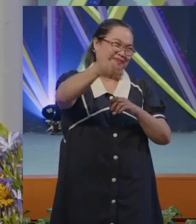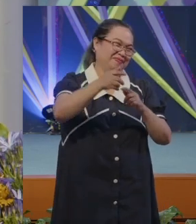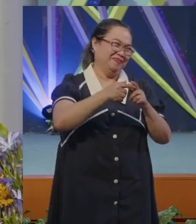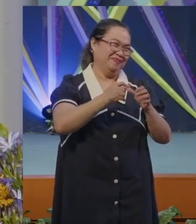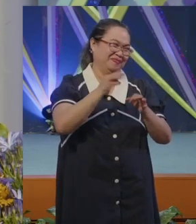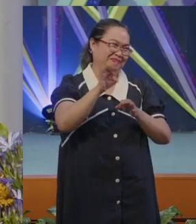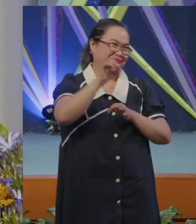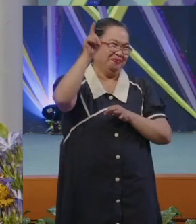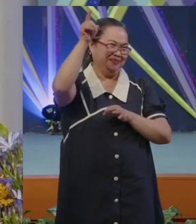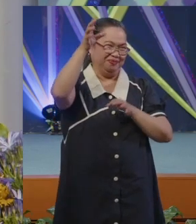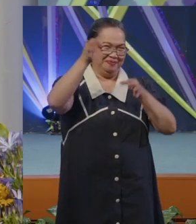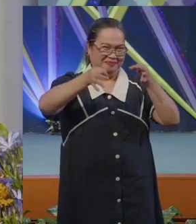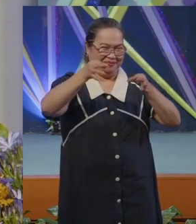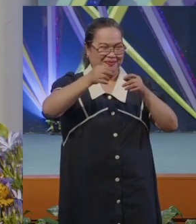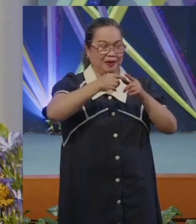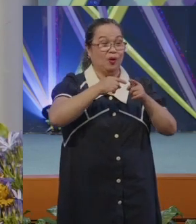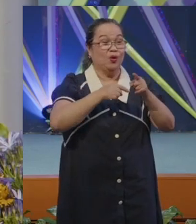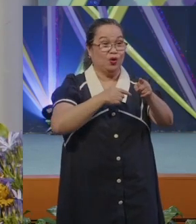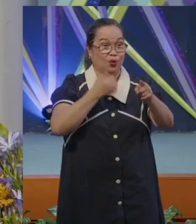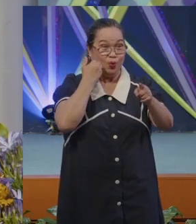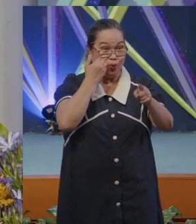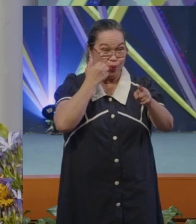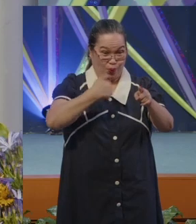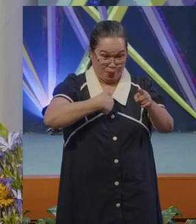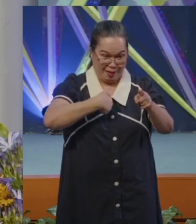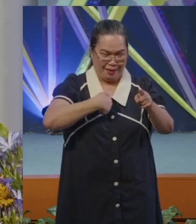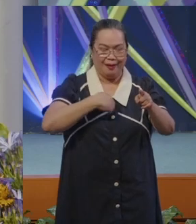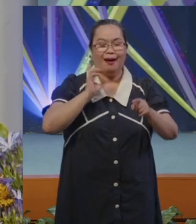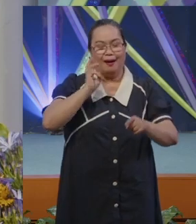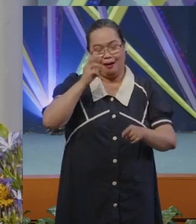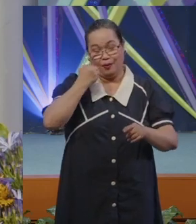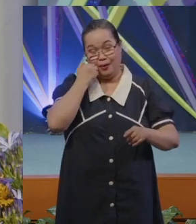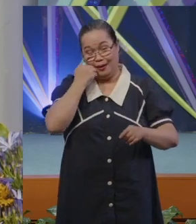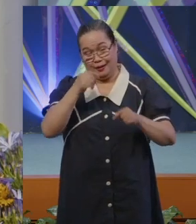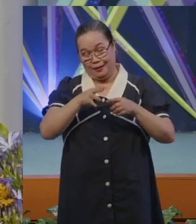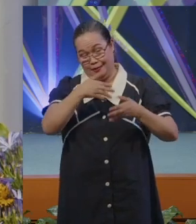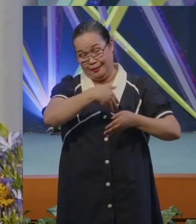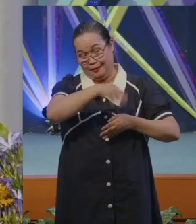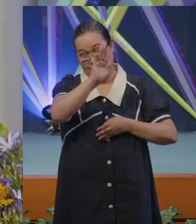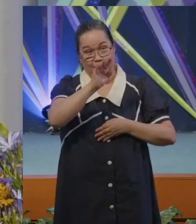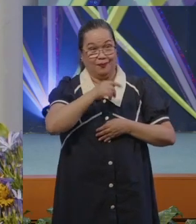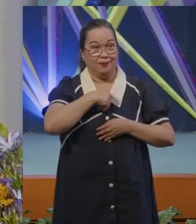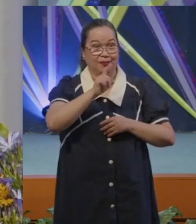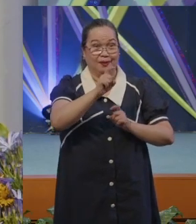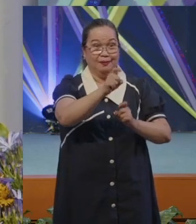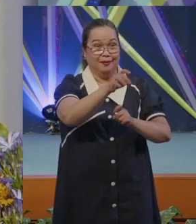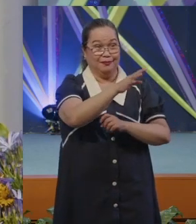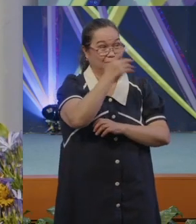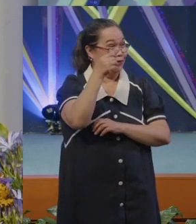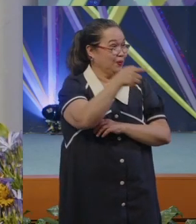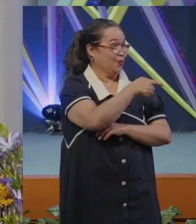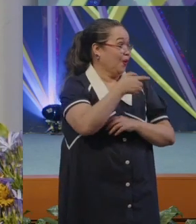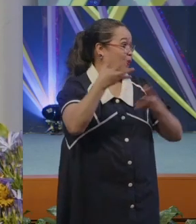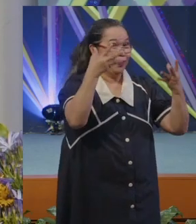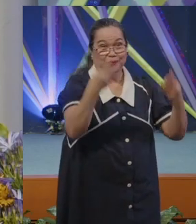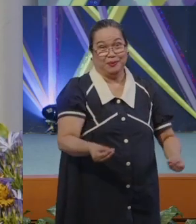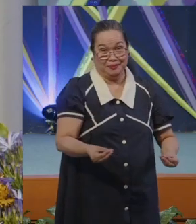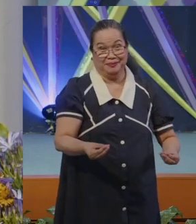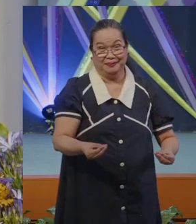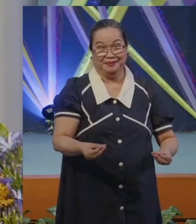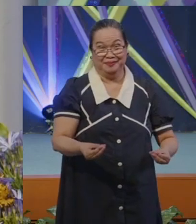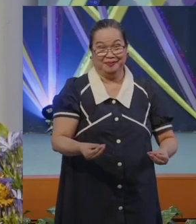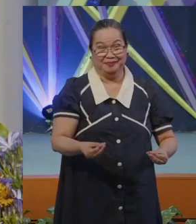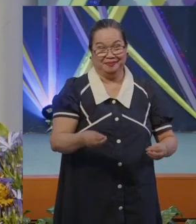kanyang paghuhukom. At hindi niyo matanggap ang gantimpala na dapat sanay sa inyo. O di